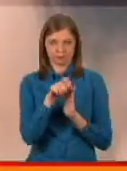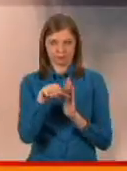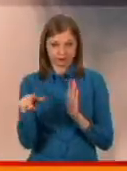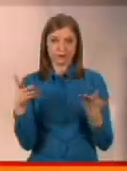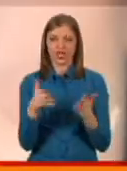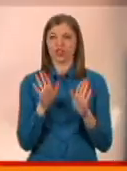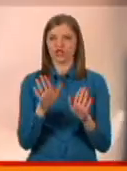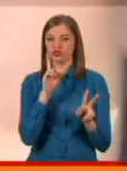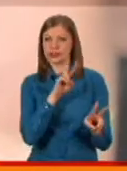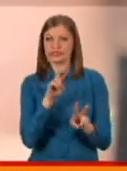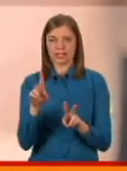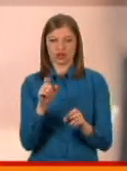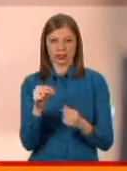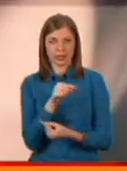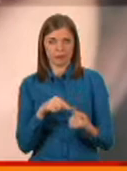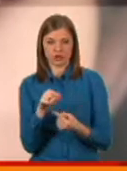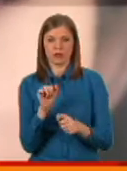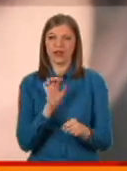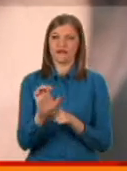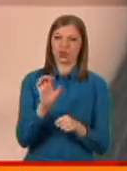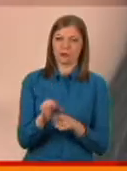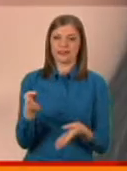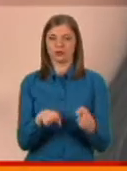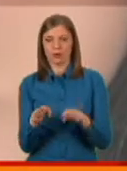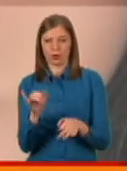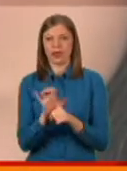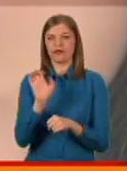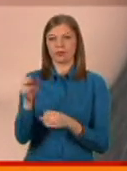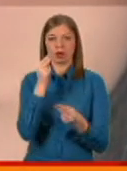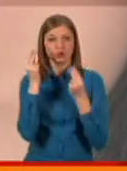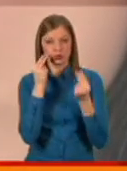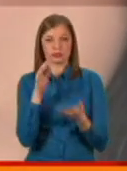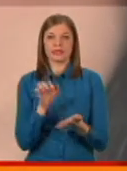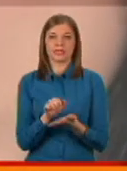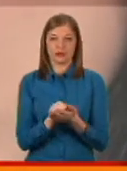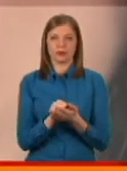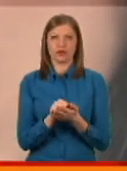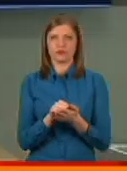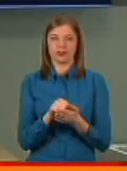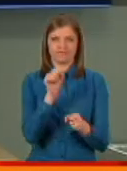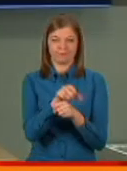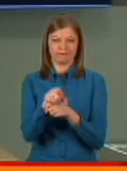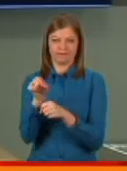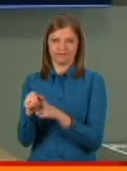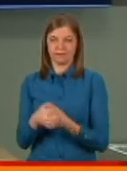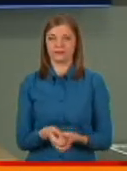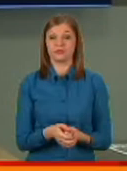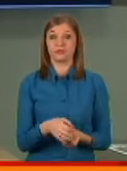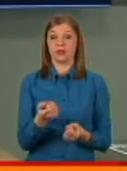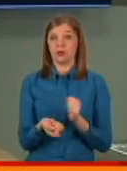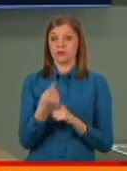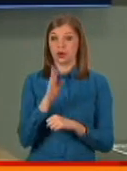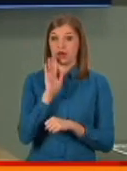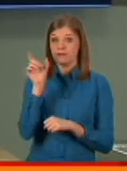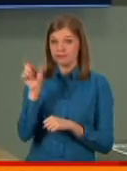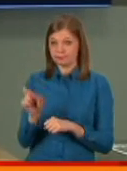які лише стежать за бізнесом. Виробництвом, пакуванням та відправкою косметики займаються підрядники. Поява